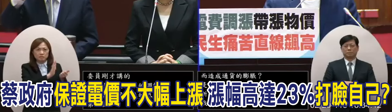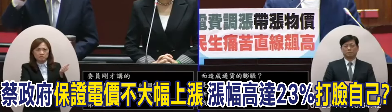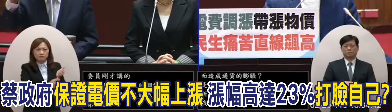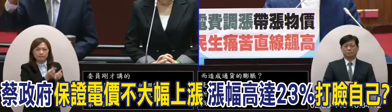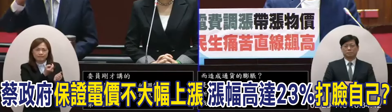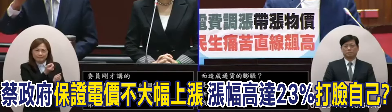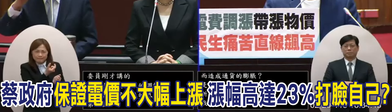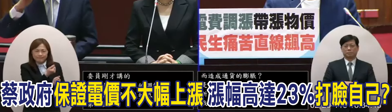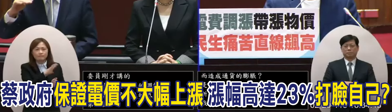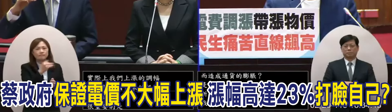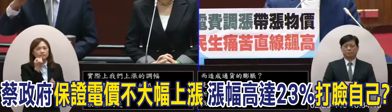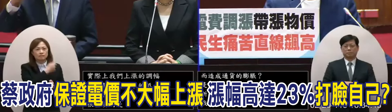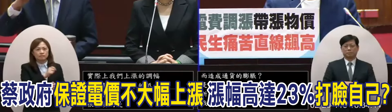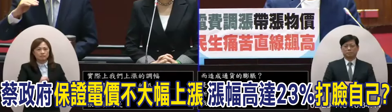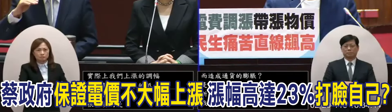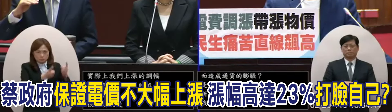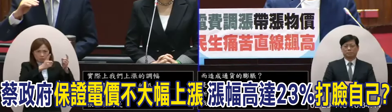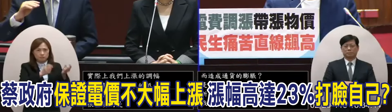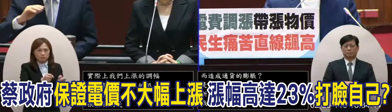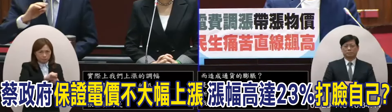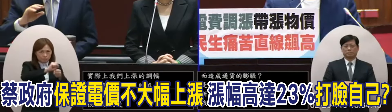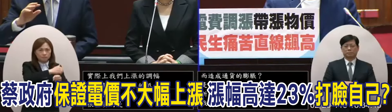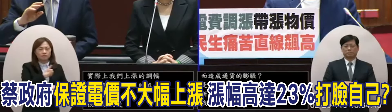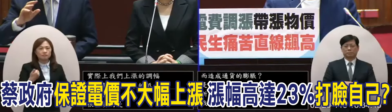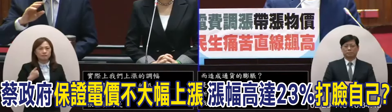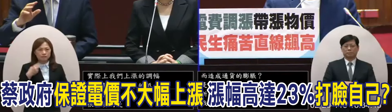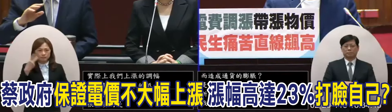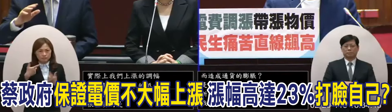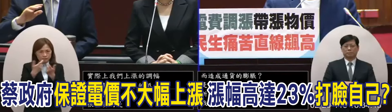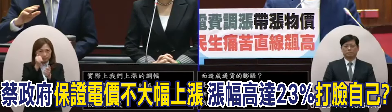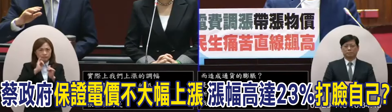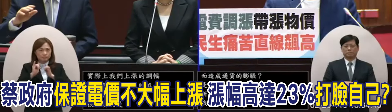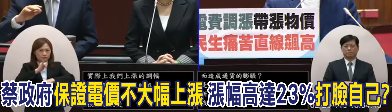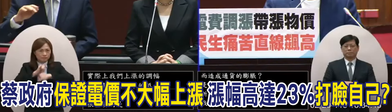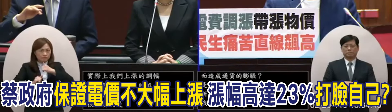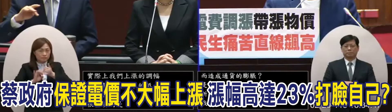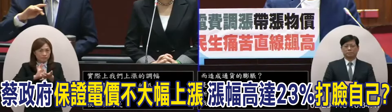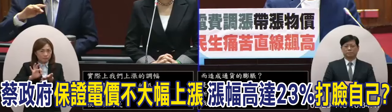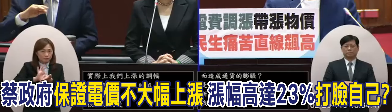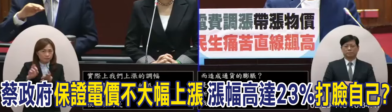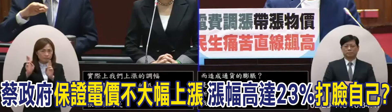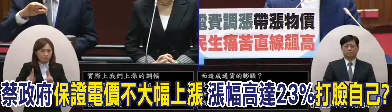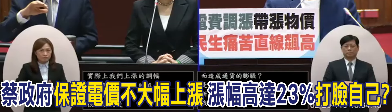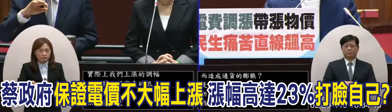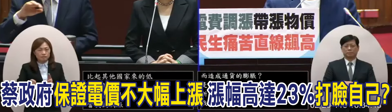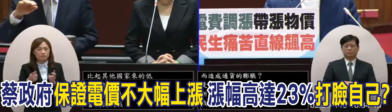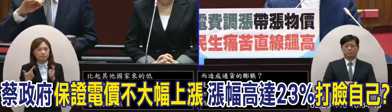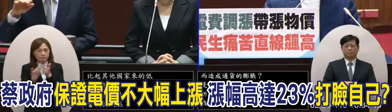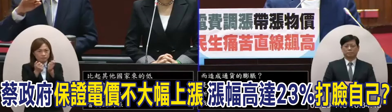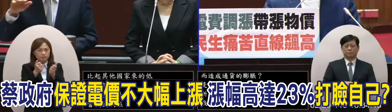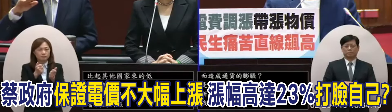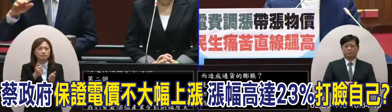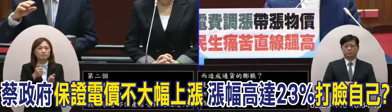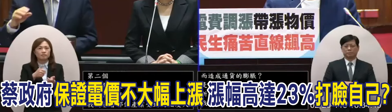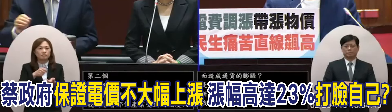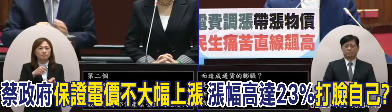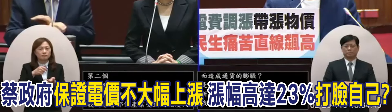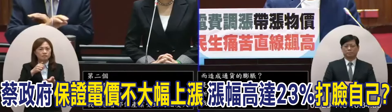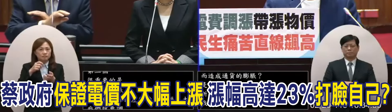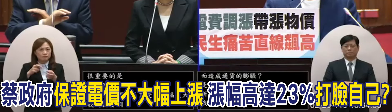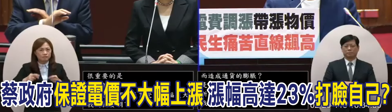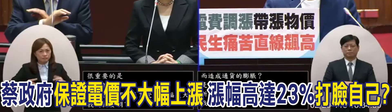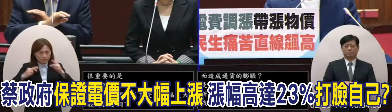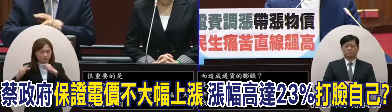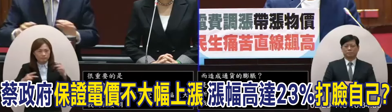生的话，也看它的用电量来调整。所以我们的电费调整呢，实际上是很细致的在调整，不是